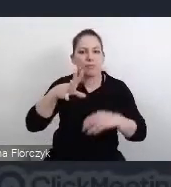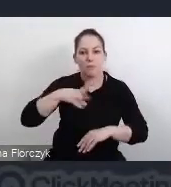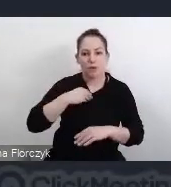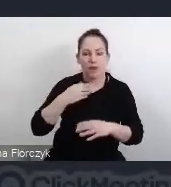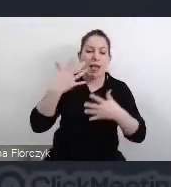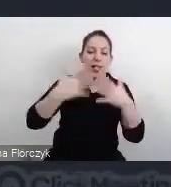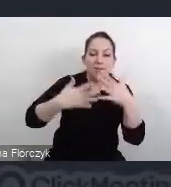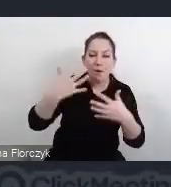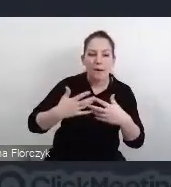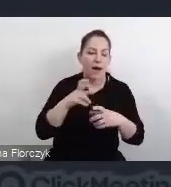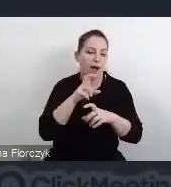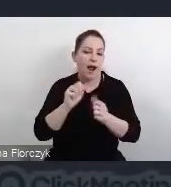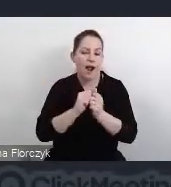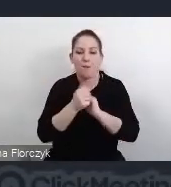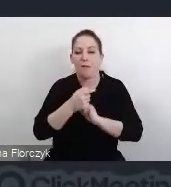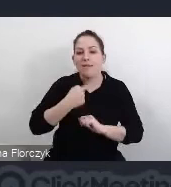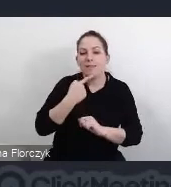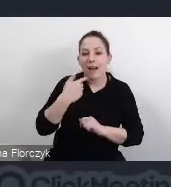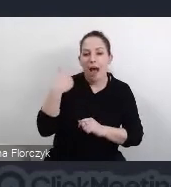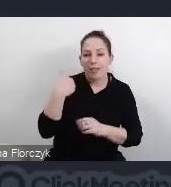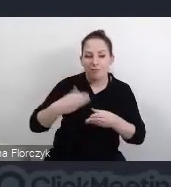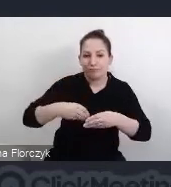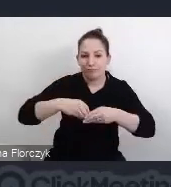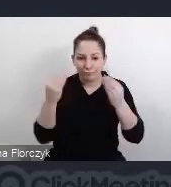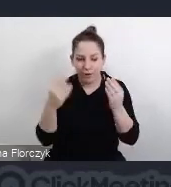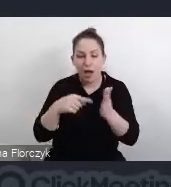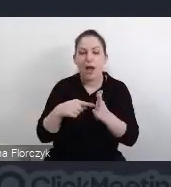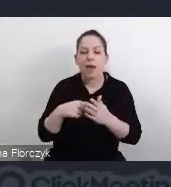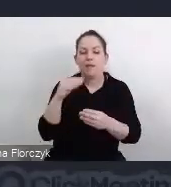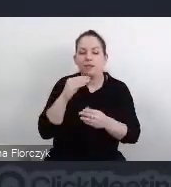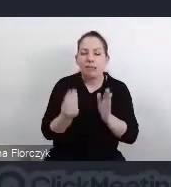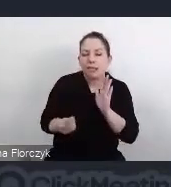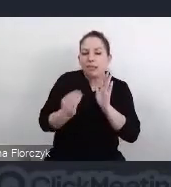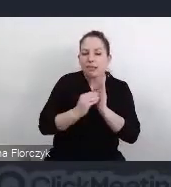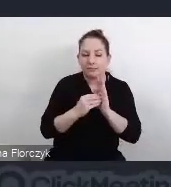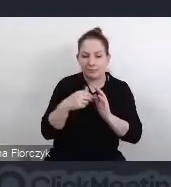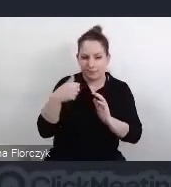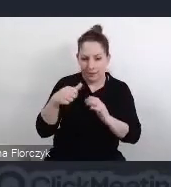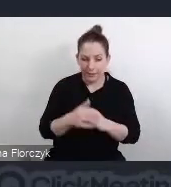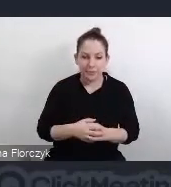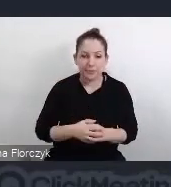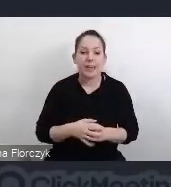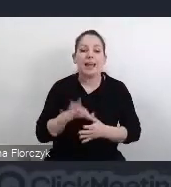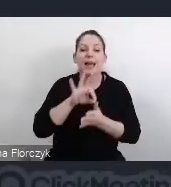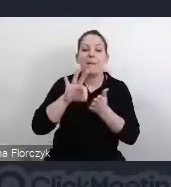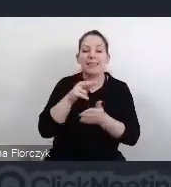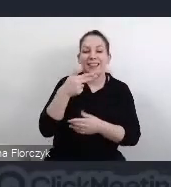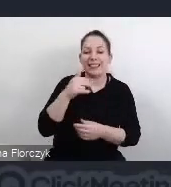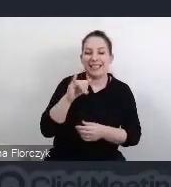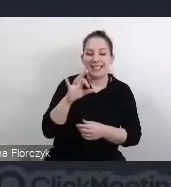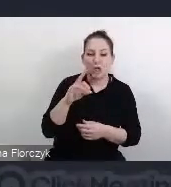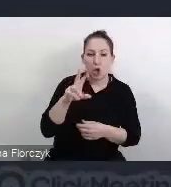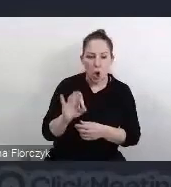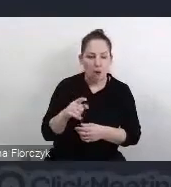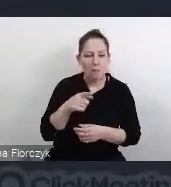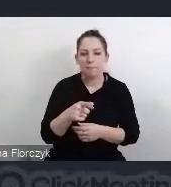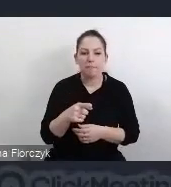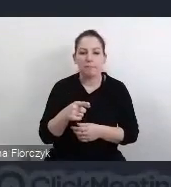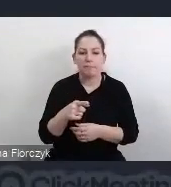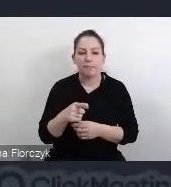informatyki, czy języka angielskiego. Tu jeszcze muszę jedno dodać, że gmina Nisko jak gdyby nie kończy